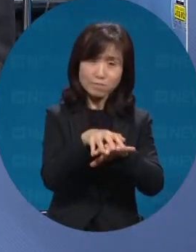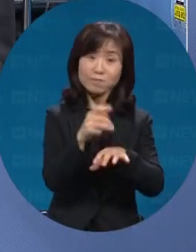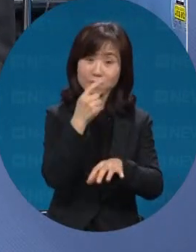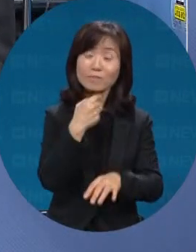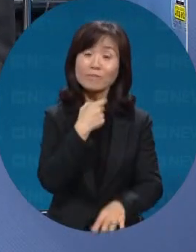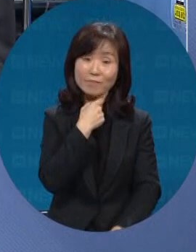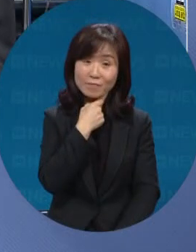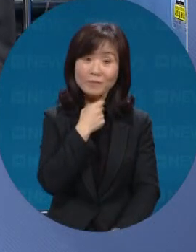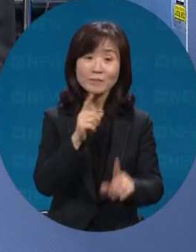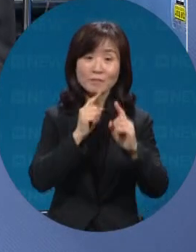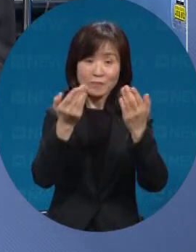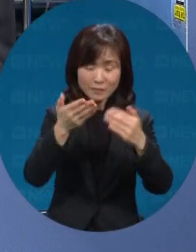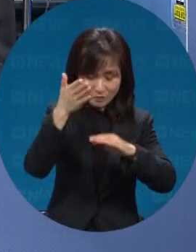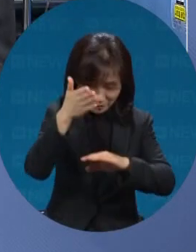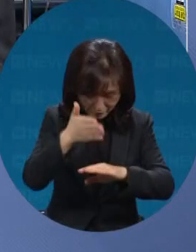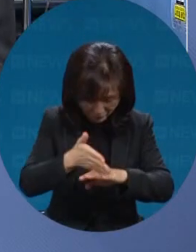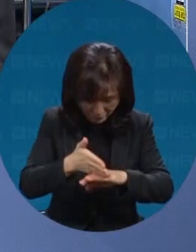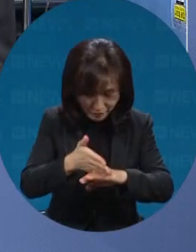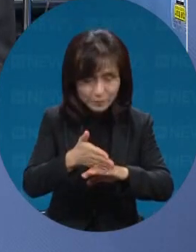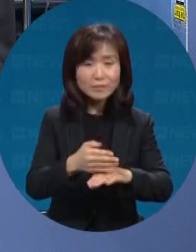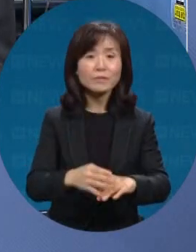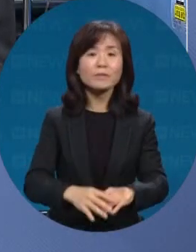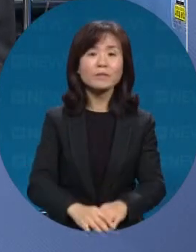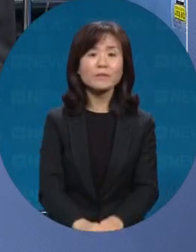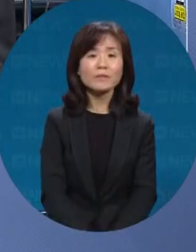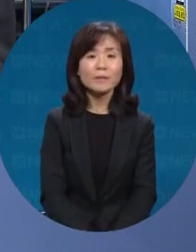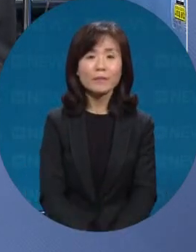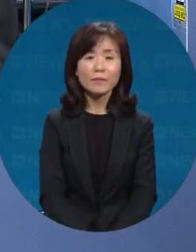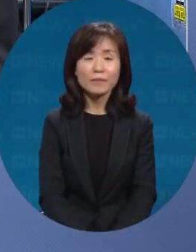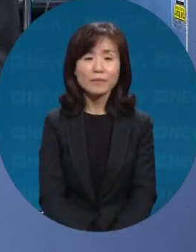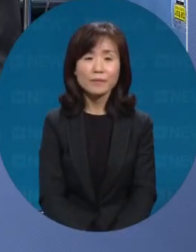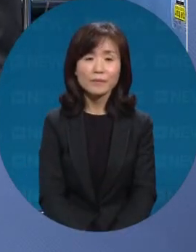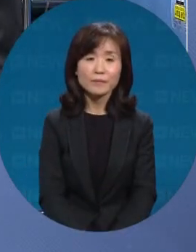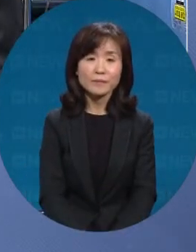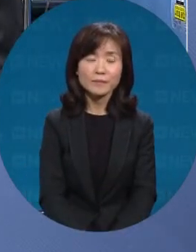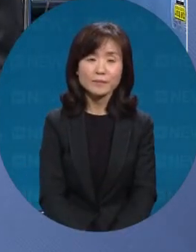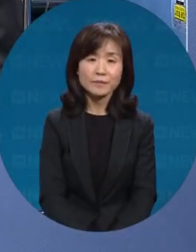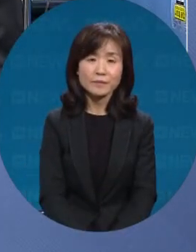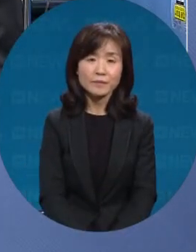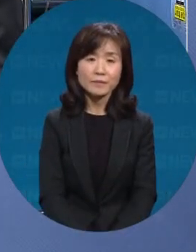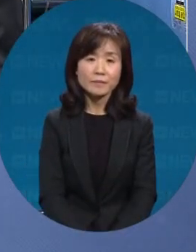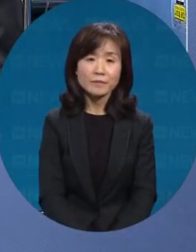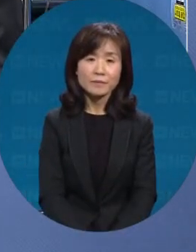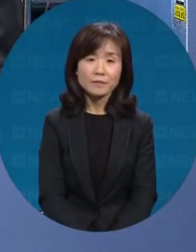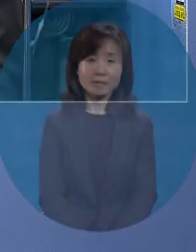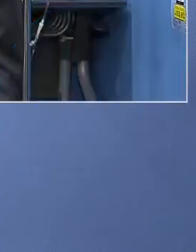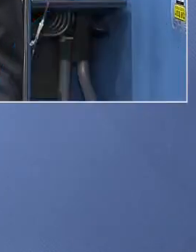좋겠습니다. 위원장님 말씀 감사합니다. 예, 감사합니다.